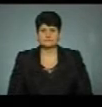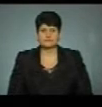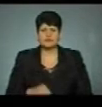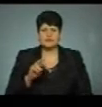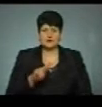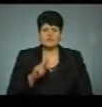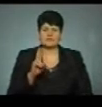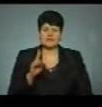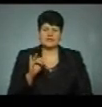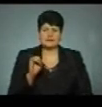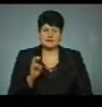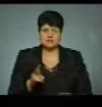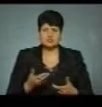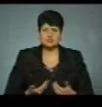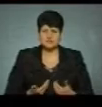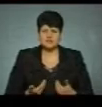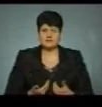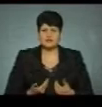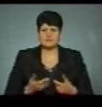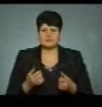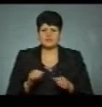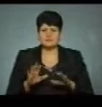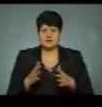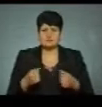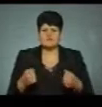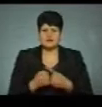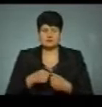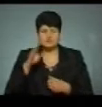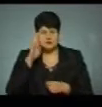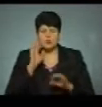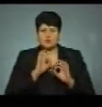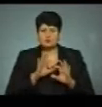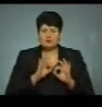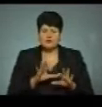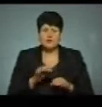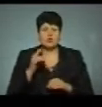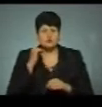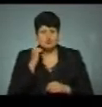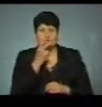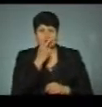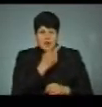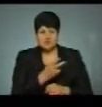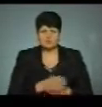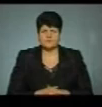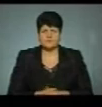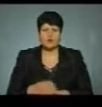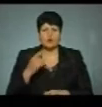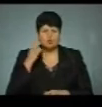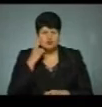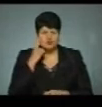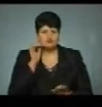Ярослав Кілик живе в селі Синява поблизу дороги, де сталася аварія. Чоловік розповідає, що чув і бачив. Чув